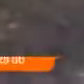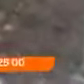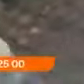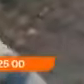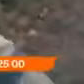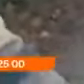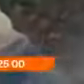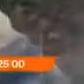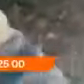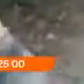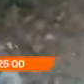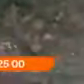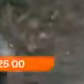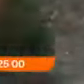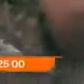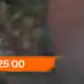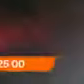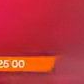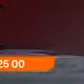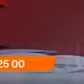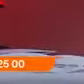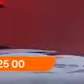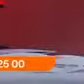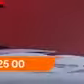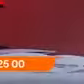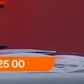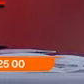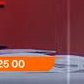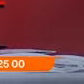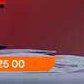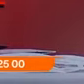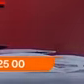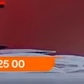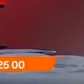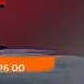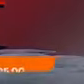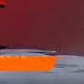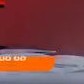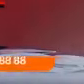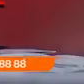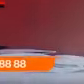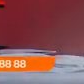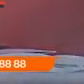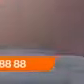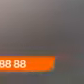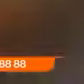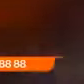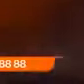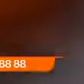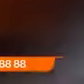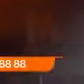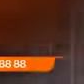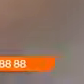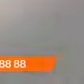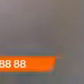tatlı evlat olacaktı ama yanan her şeyi yerine koy abi